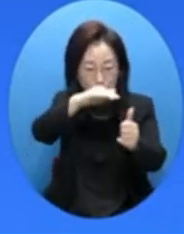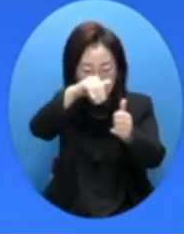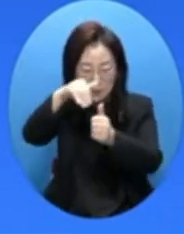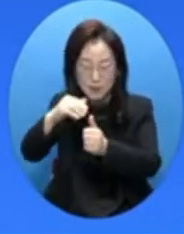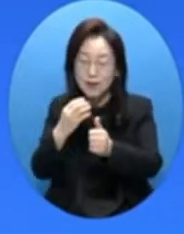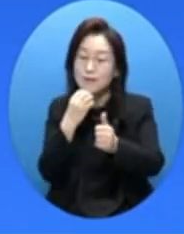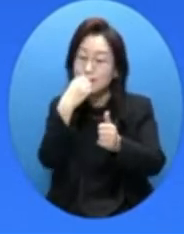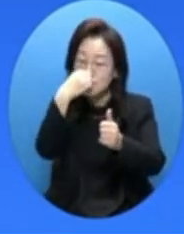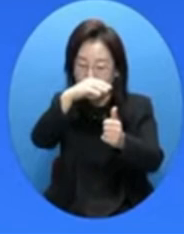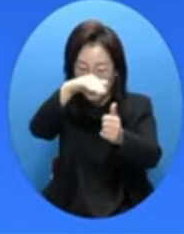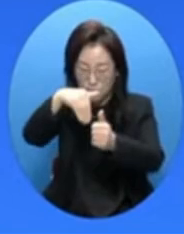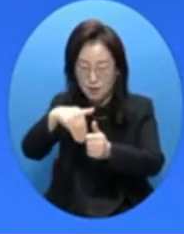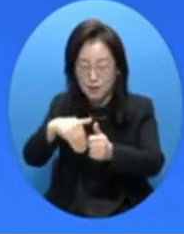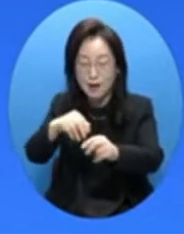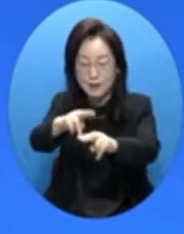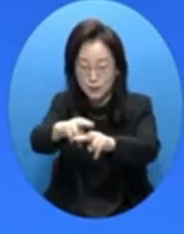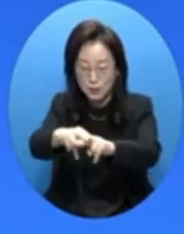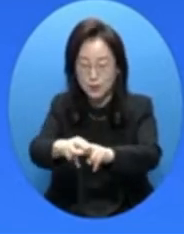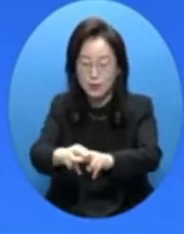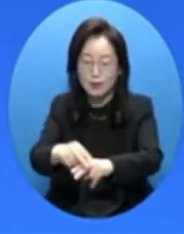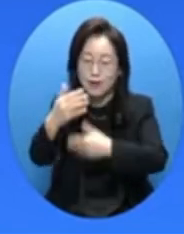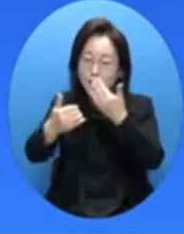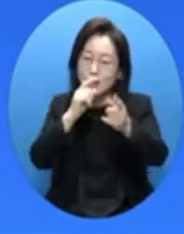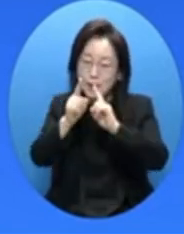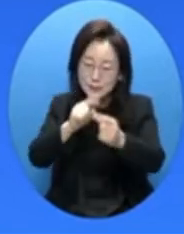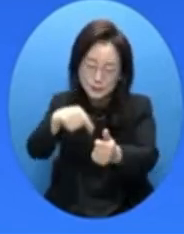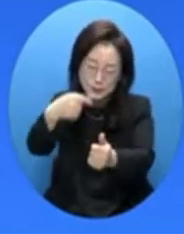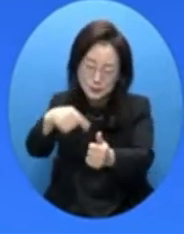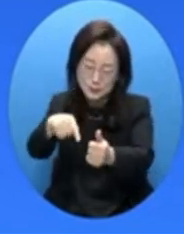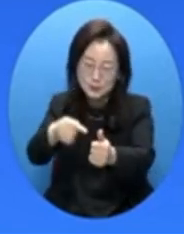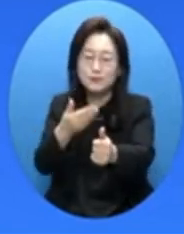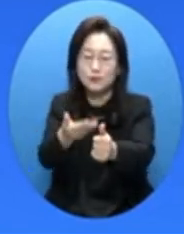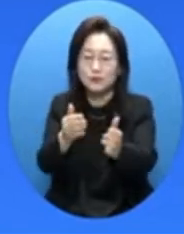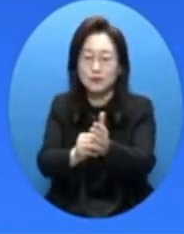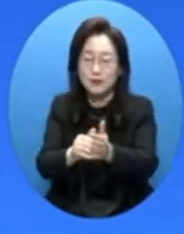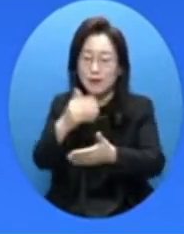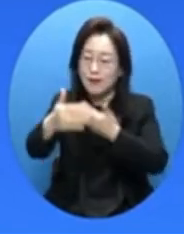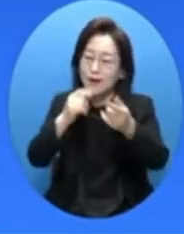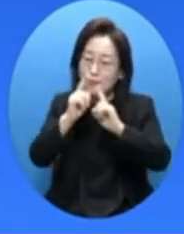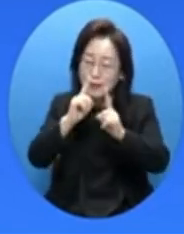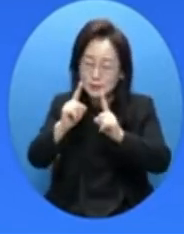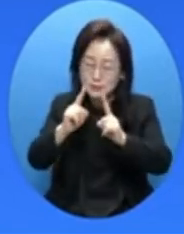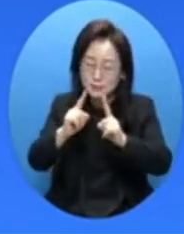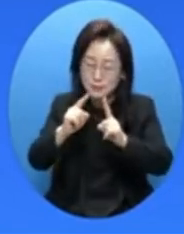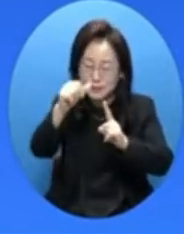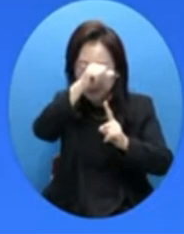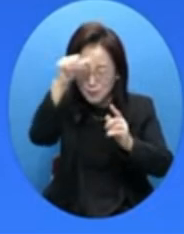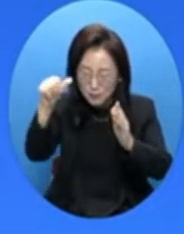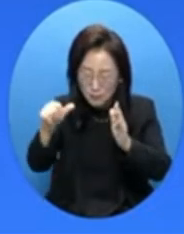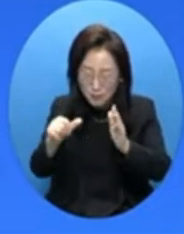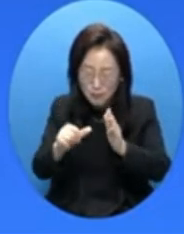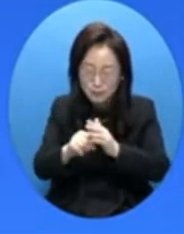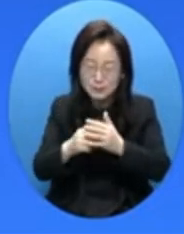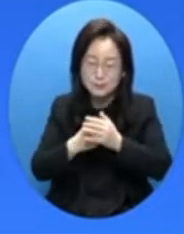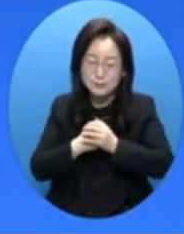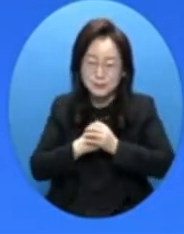어린 링컨을 앞에 앉혀 놓고 말씀을 가르쳐 주었습니다 말씀이 한 평생 그의 삶을 인도했습니다 그리고